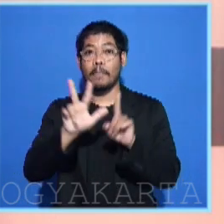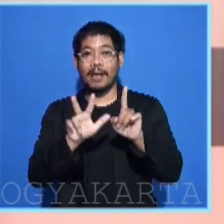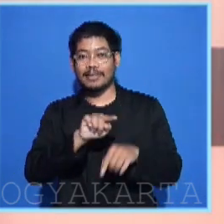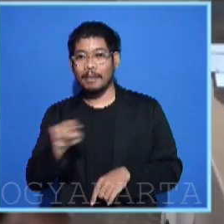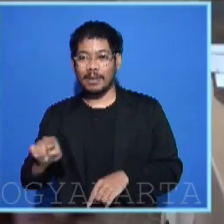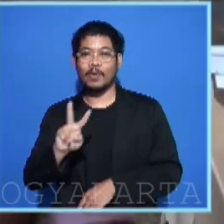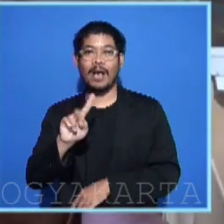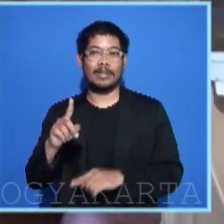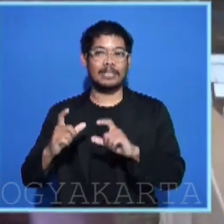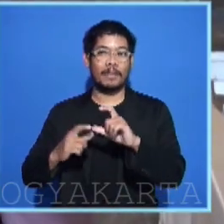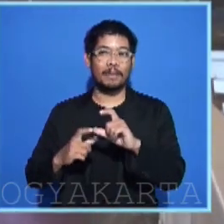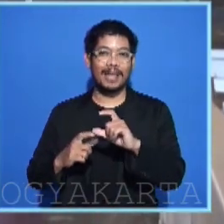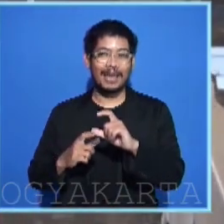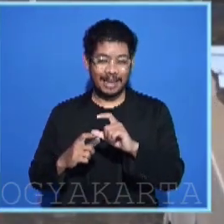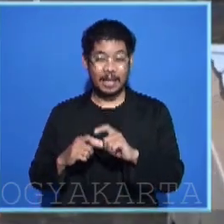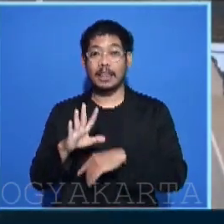2023.